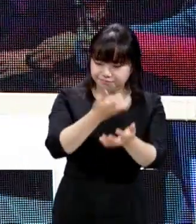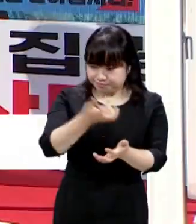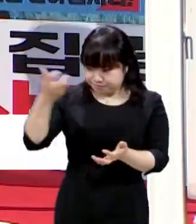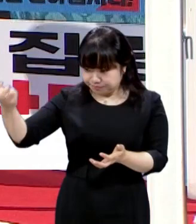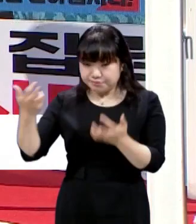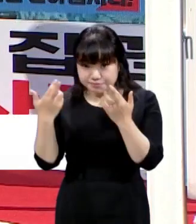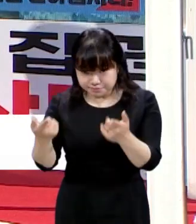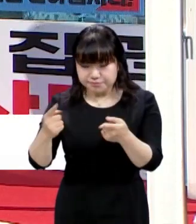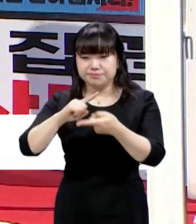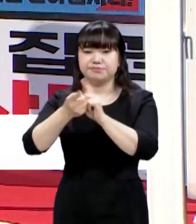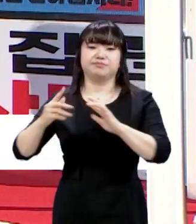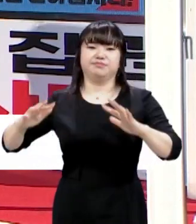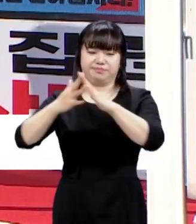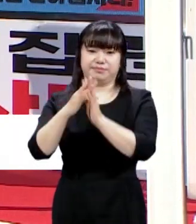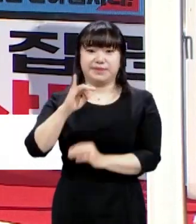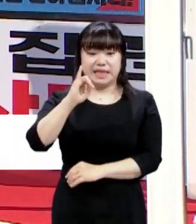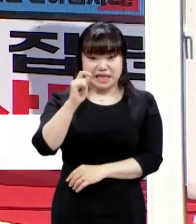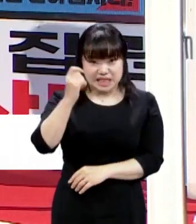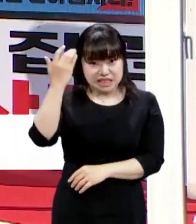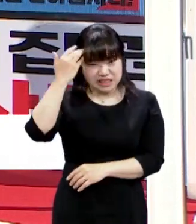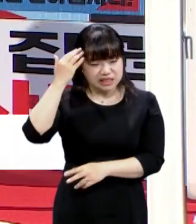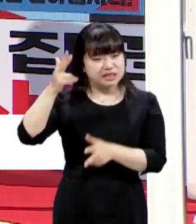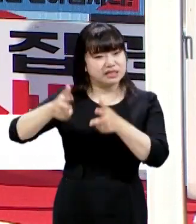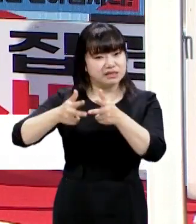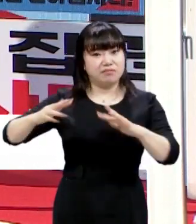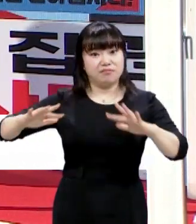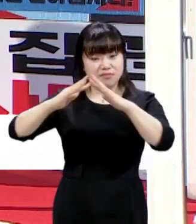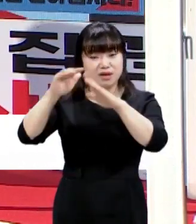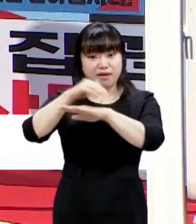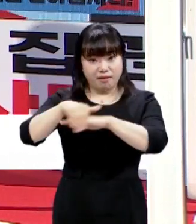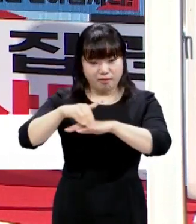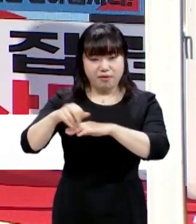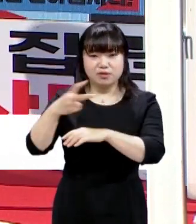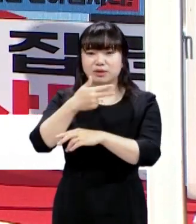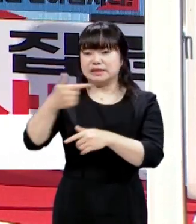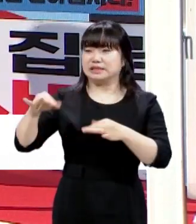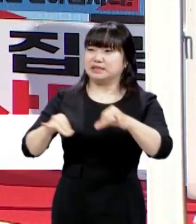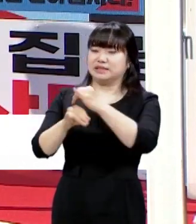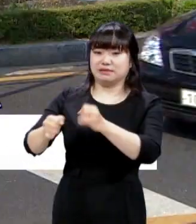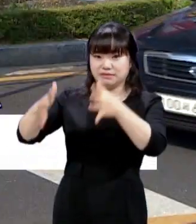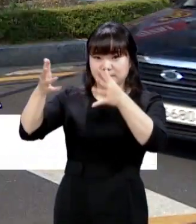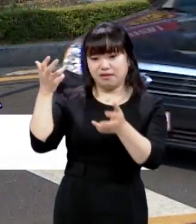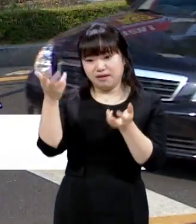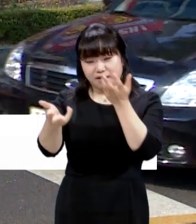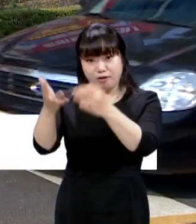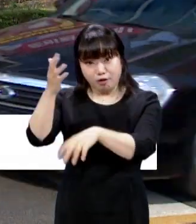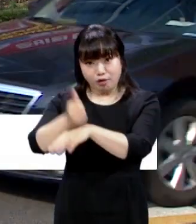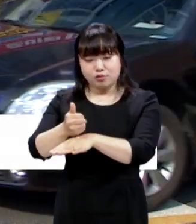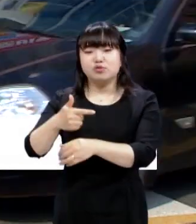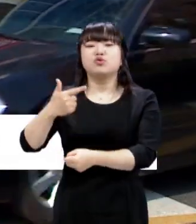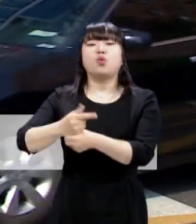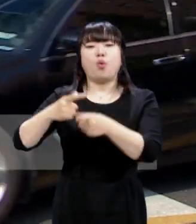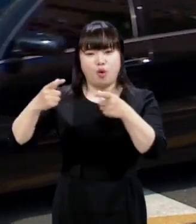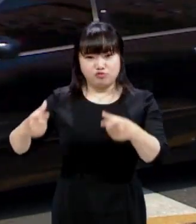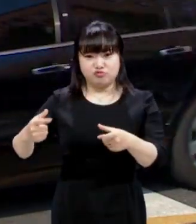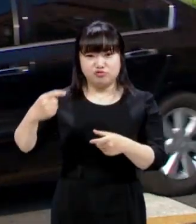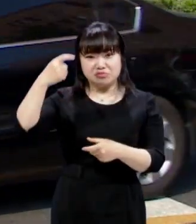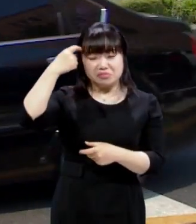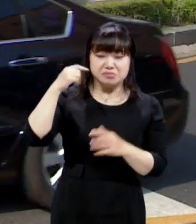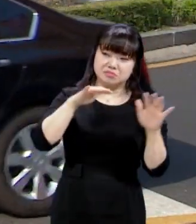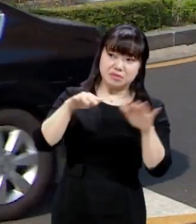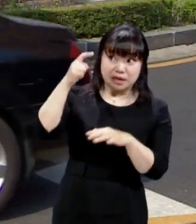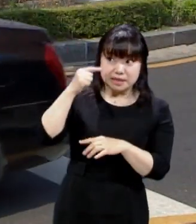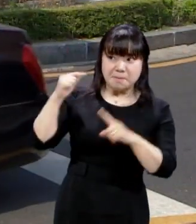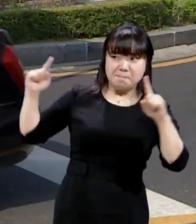못하고 it 벤처 지식산업센터 조성과 대규모 쇼핑몰 유치 등으로 쓰고 노원구에 이미지를 바꿔 보겠다는